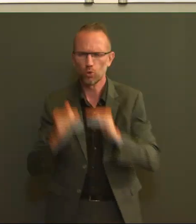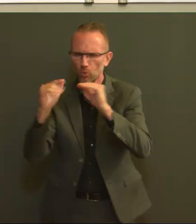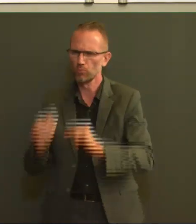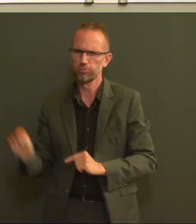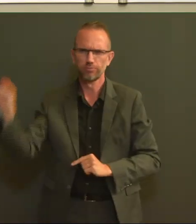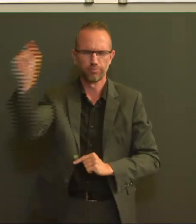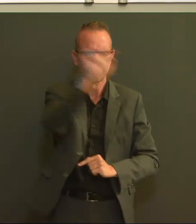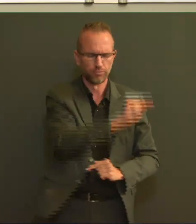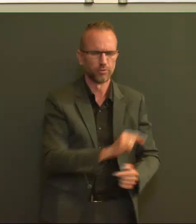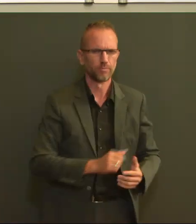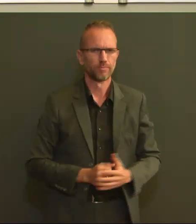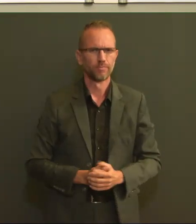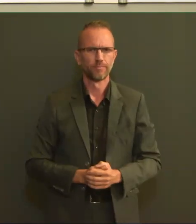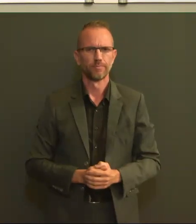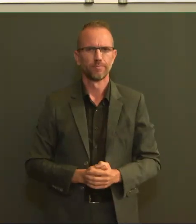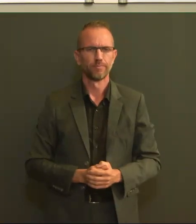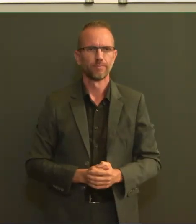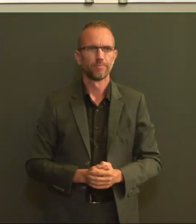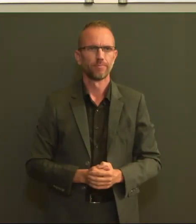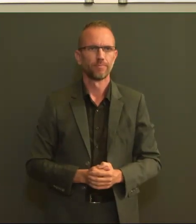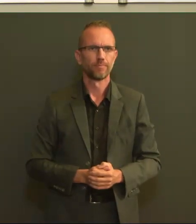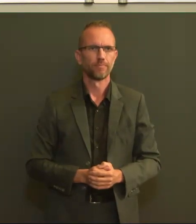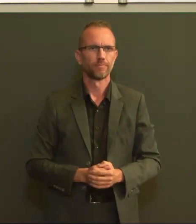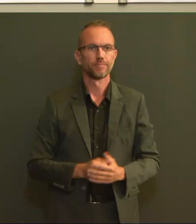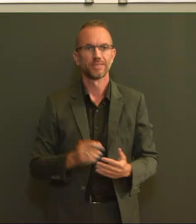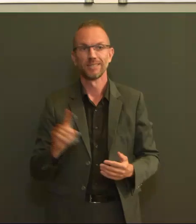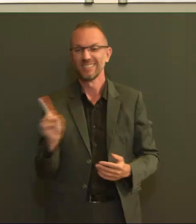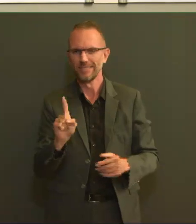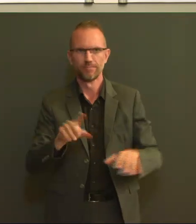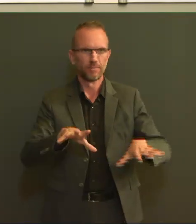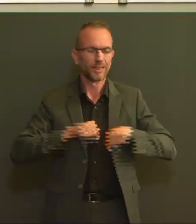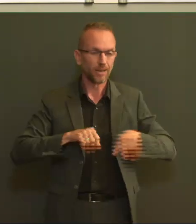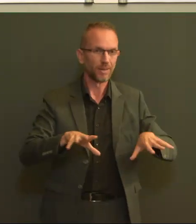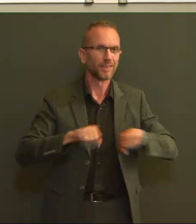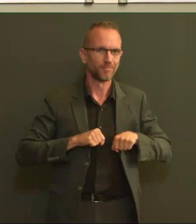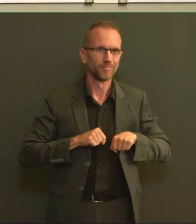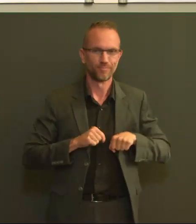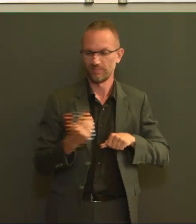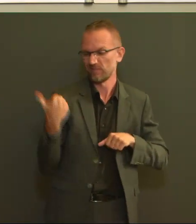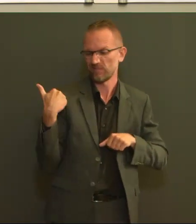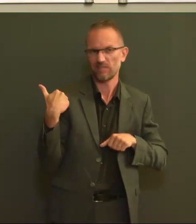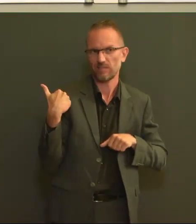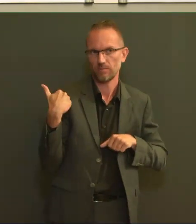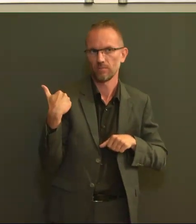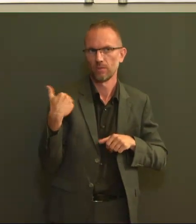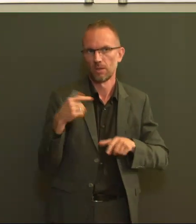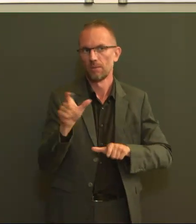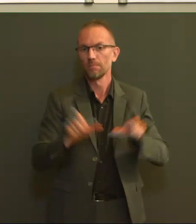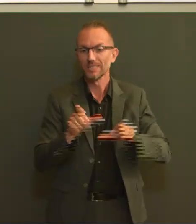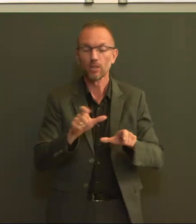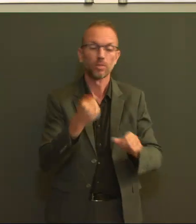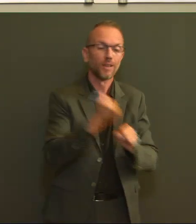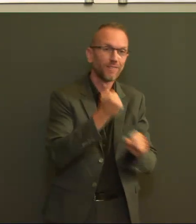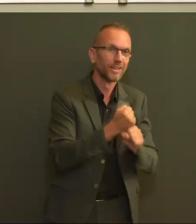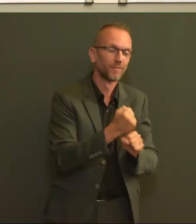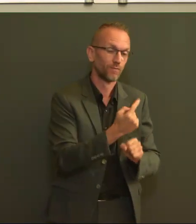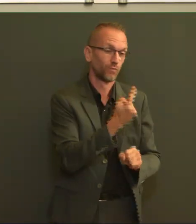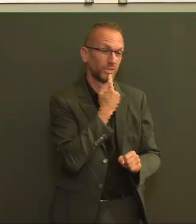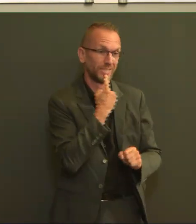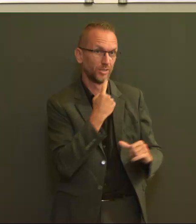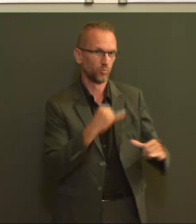La plupart des nouvelles infections surviennent encore parmi la population active, c'est-à-dire les personnes âgées de 20